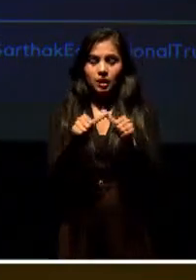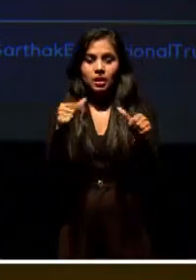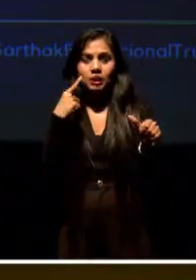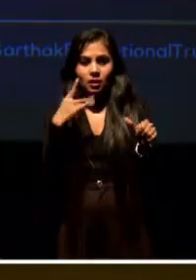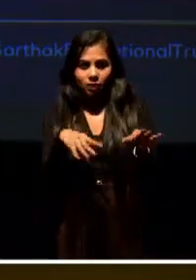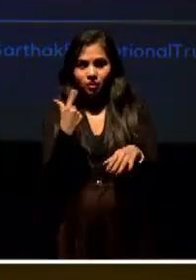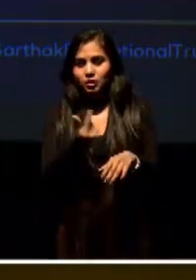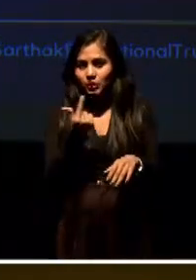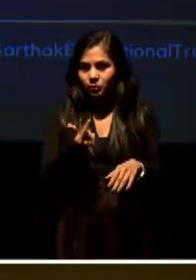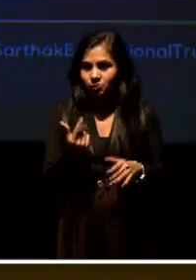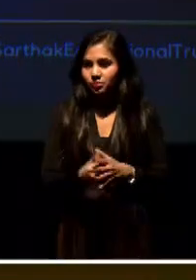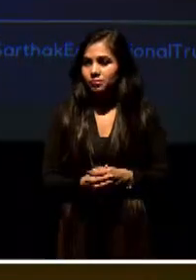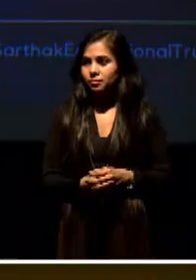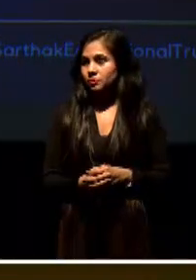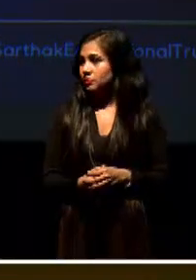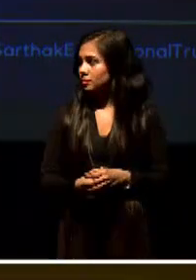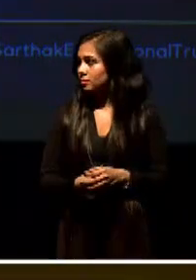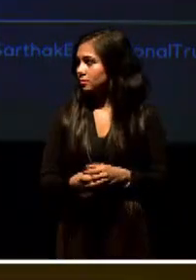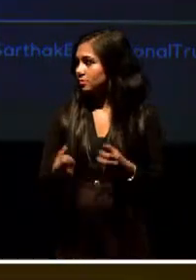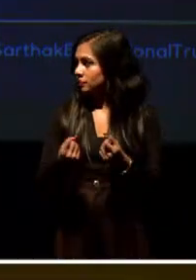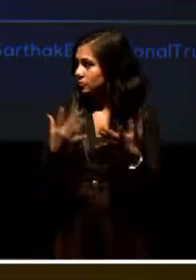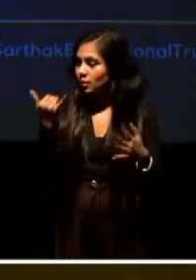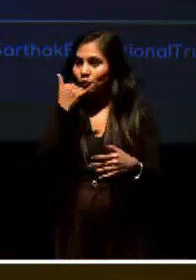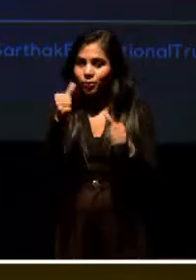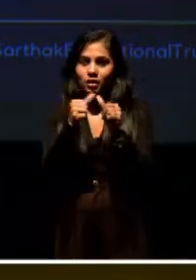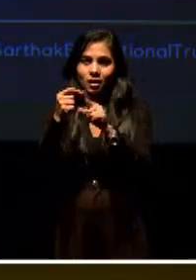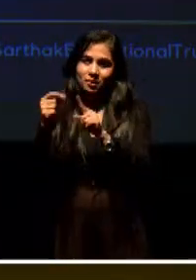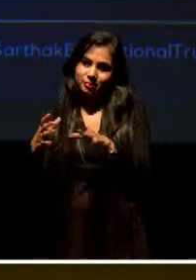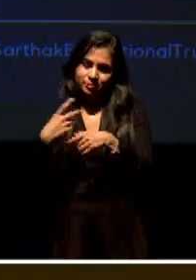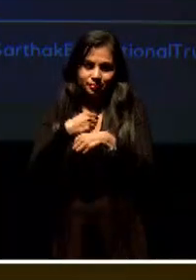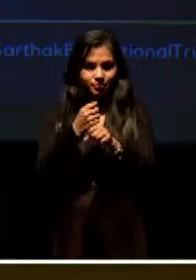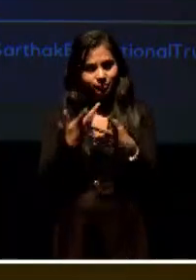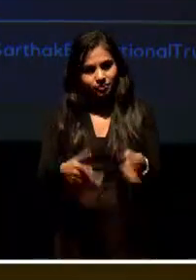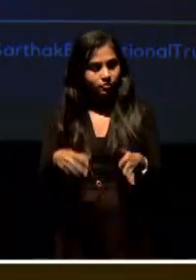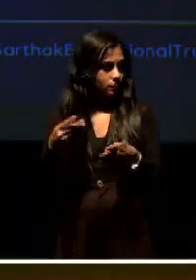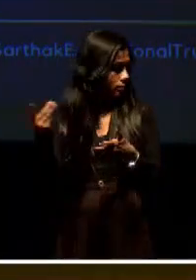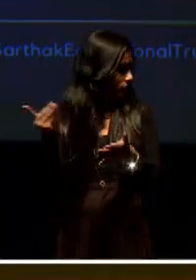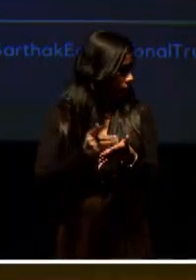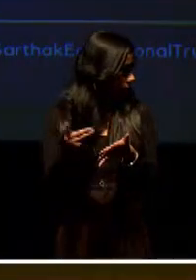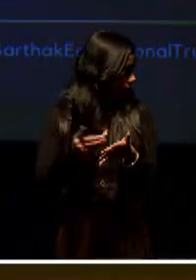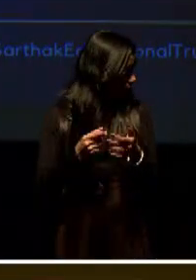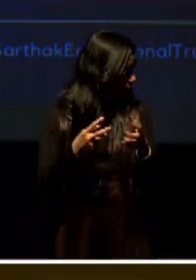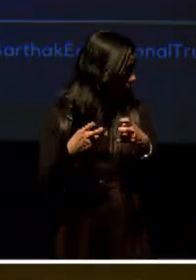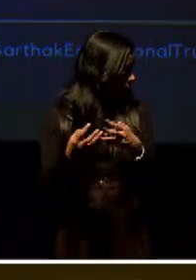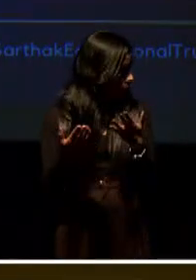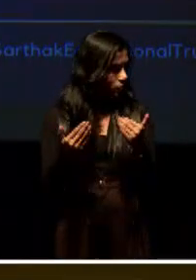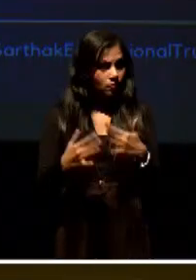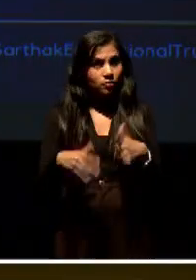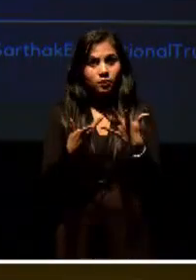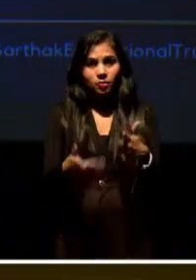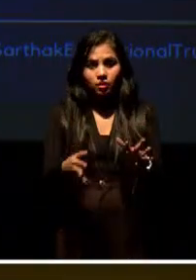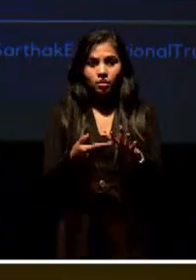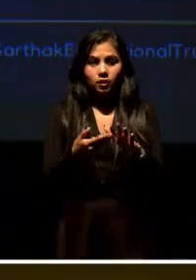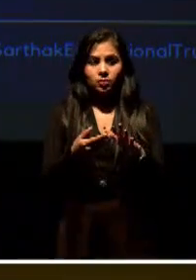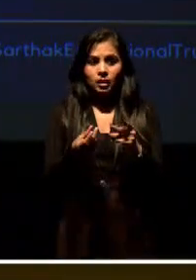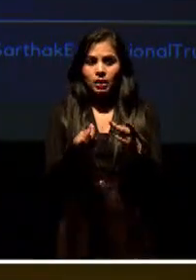का यूज़ करते हुए कई ऐसे मोबाइल ऐप्स अब बना दिए गए जिससे ब्लाइंड पर्सन्स कोई भी प्रिंट मटेरियल